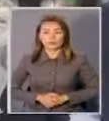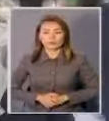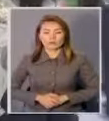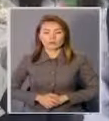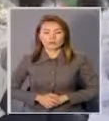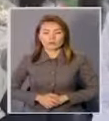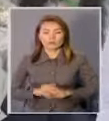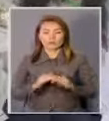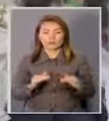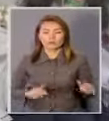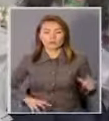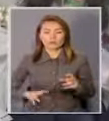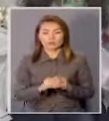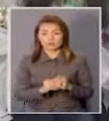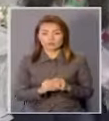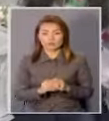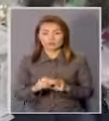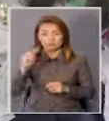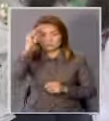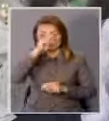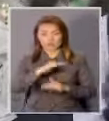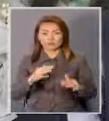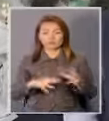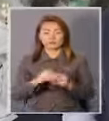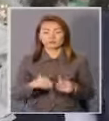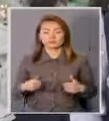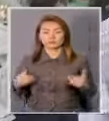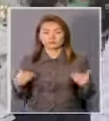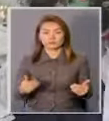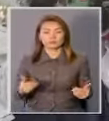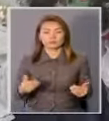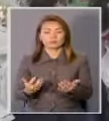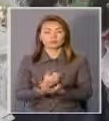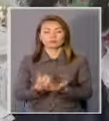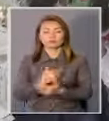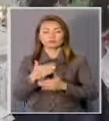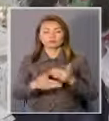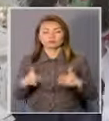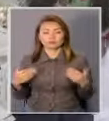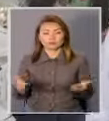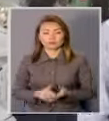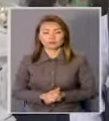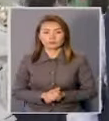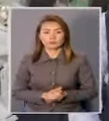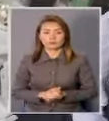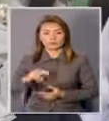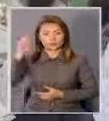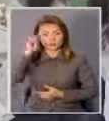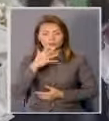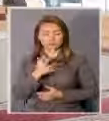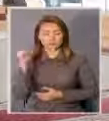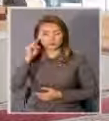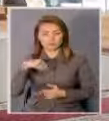дарынға түскен оқушыларды, дарында жалпы оқып жатқан оқушылардың барлығын құттықтаймын. Жақсы жетістіктерге жете берсін. Сабақтарын жақсы оқысын деп